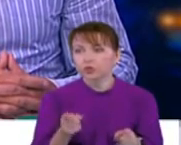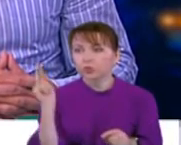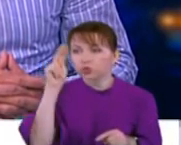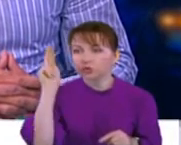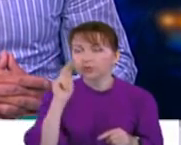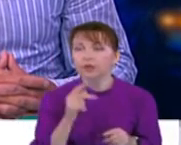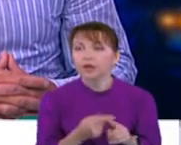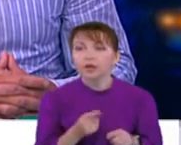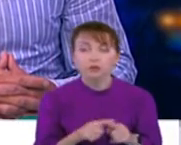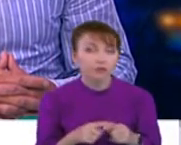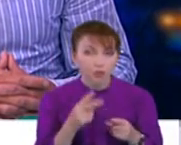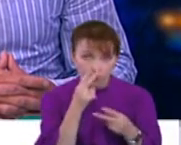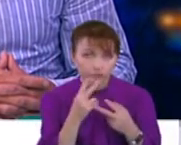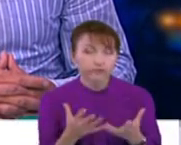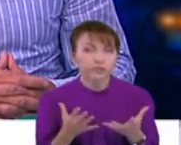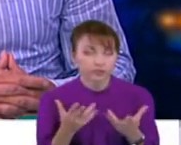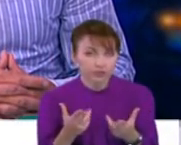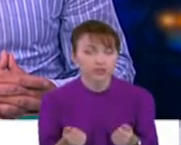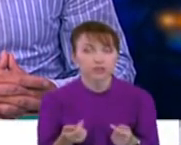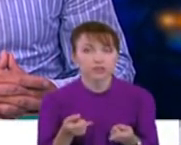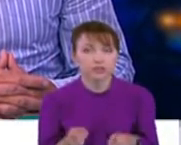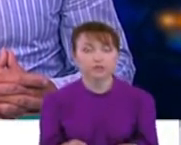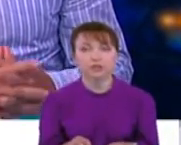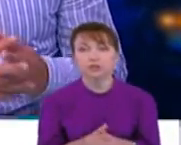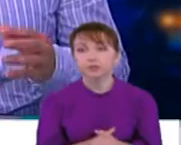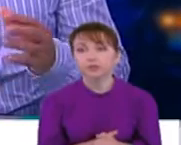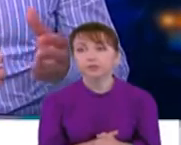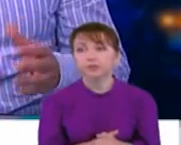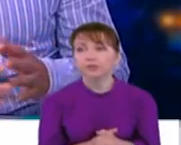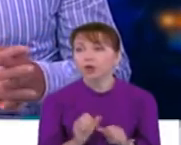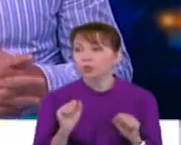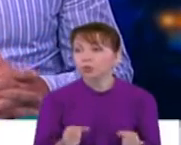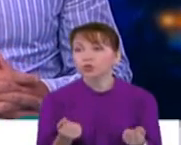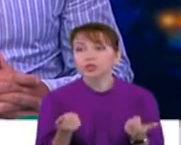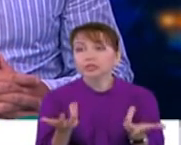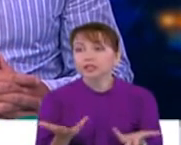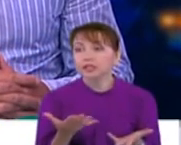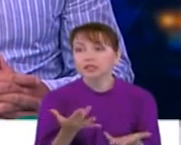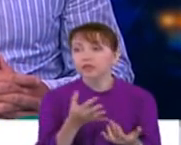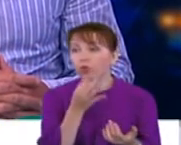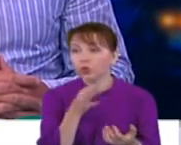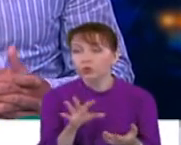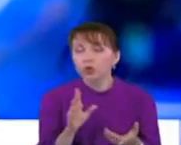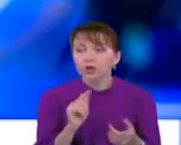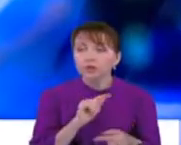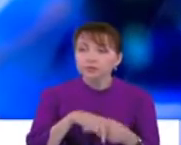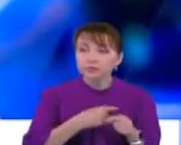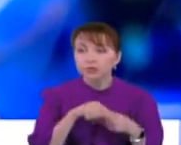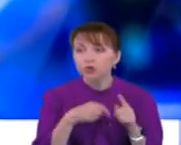це очевидні речі, розумієте. Тут можна скільки завгодно маніпулювати словами, да,